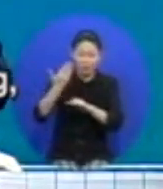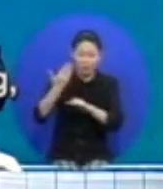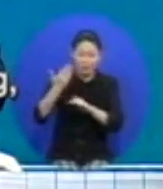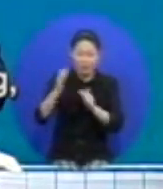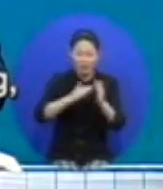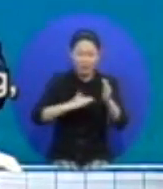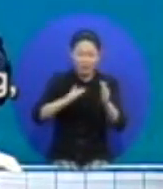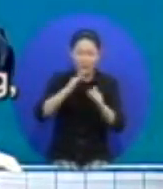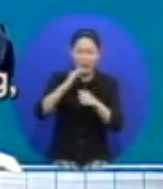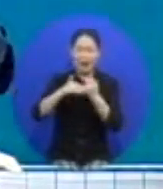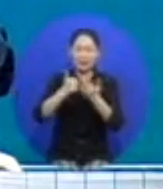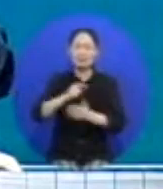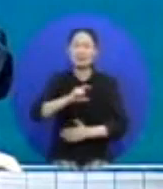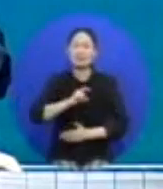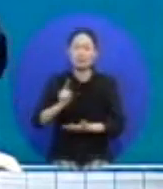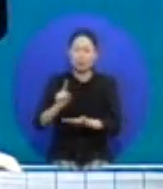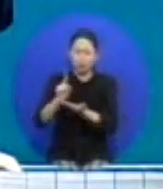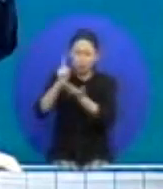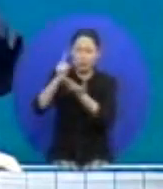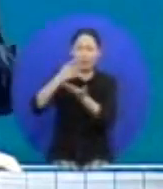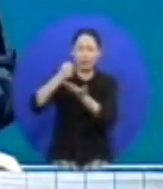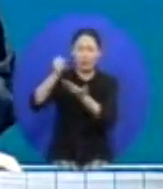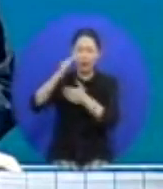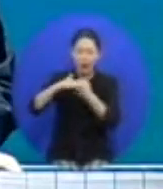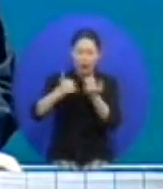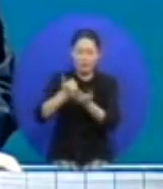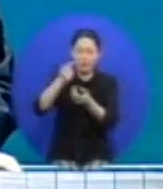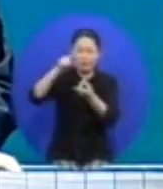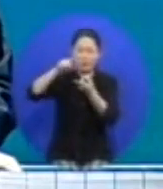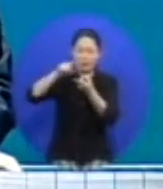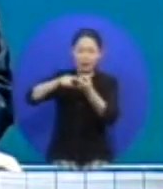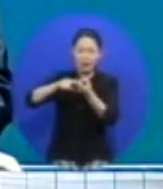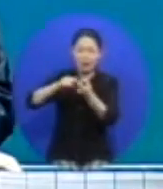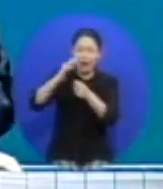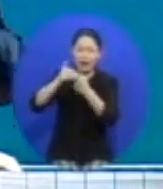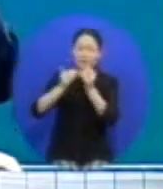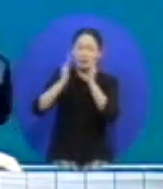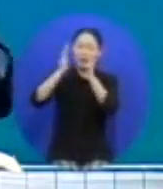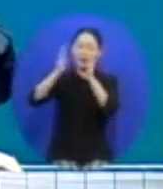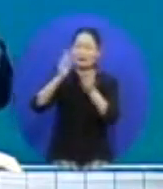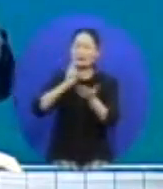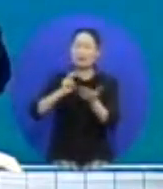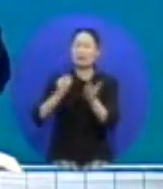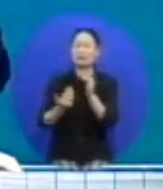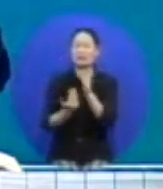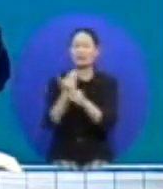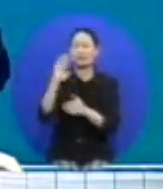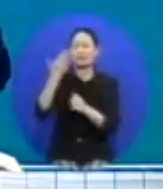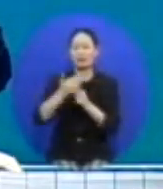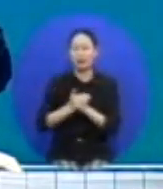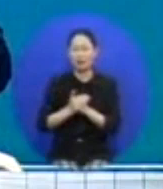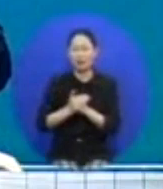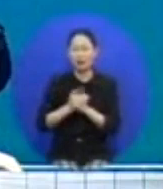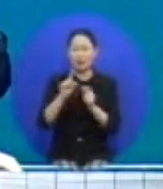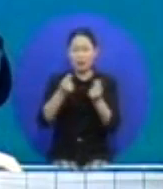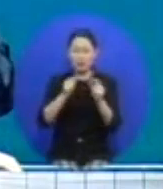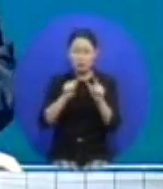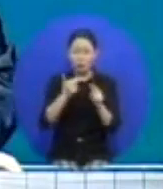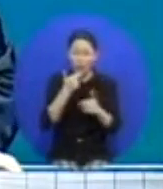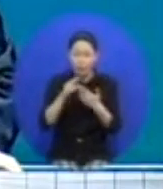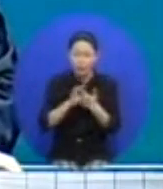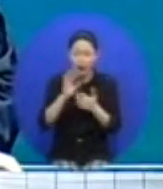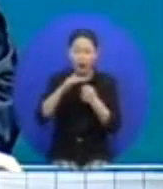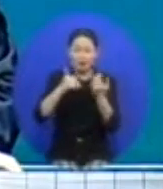받으신 거에요 하나님께 대한 찬양이 일어나는 거예요 그렇지 않는데 어떻게 하나님의 하나님이